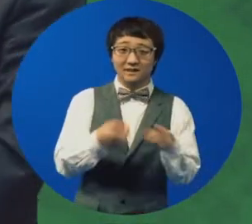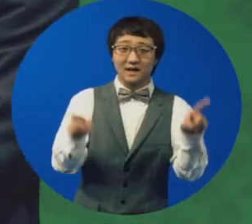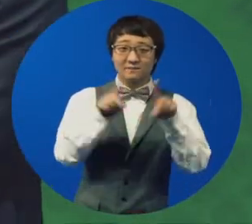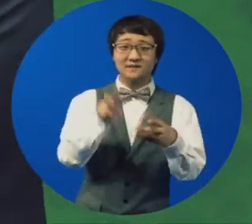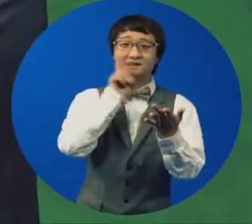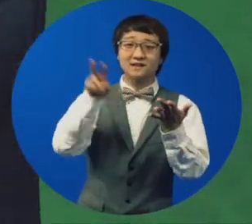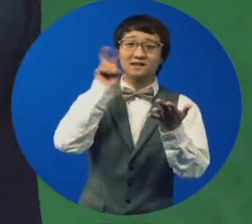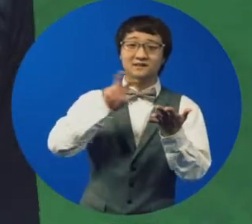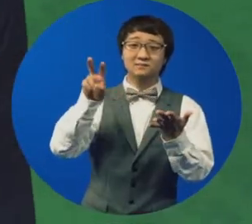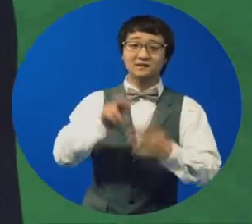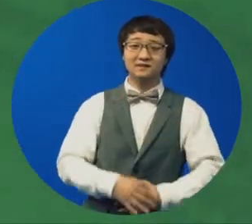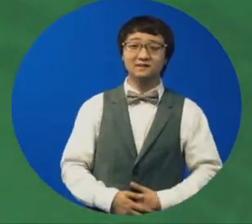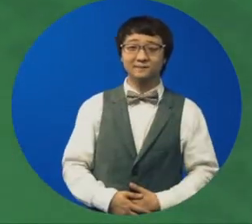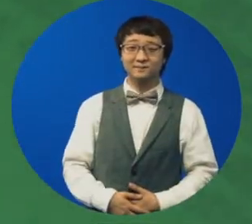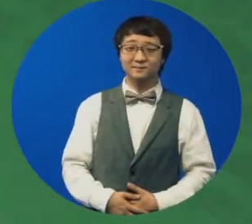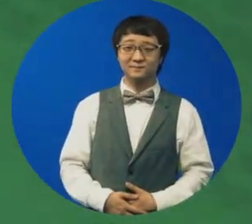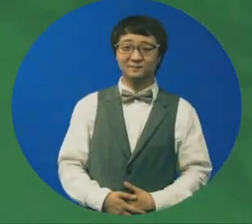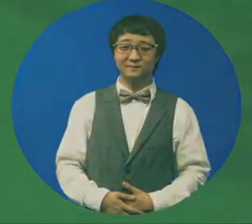좋겠습니다. 너는 내 것이라.